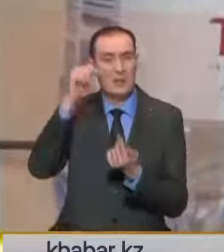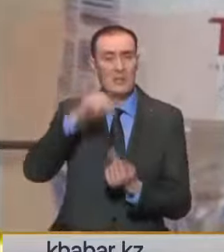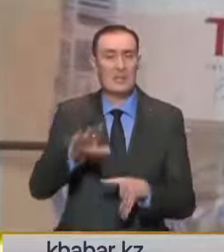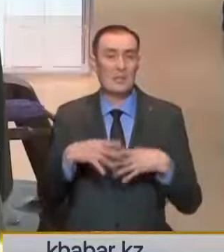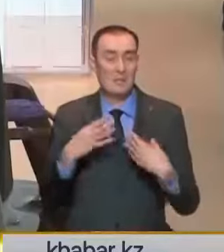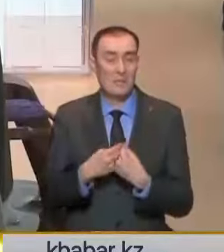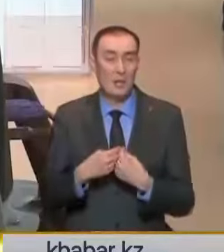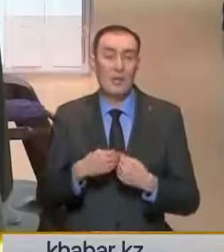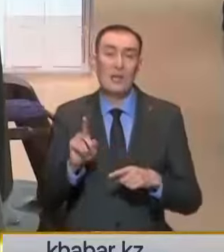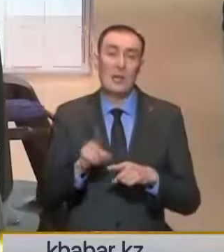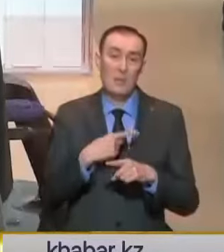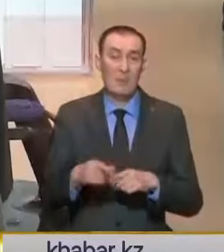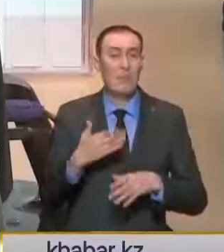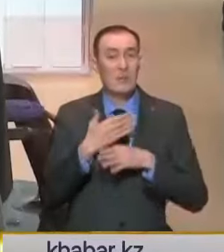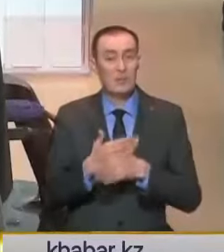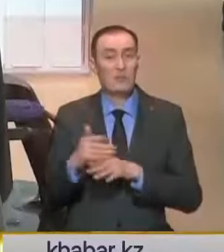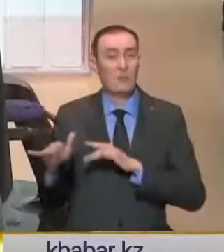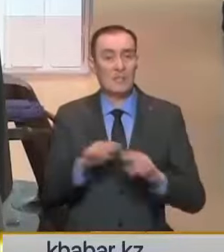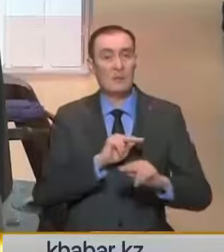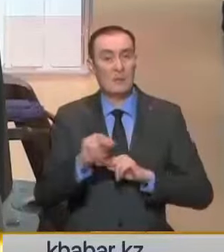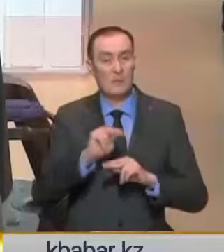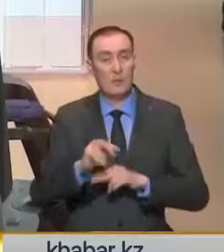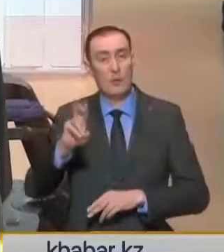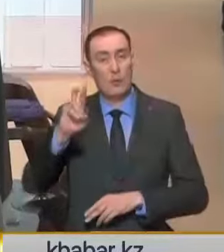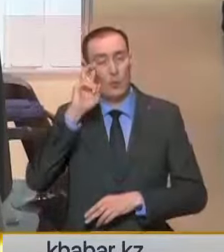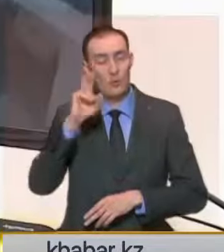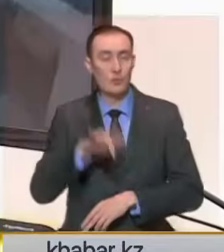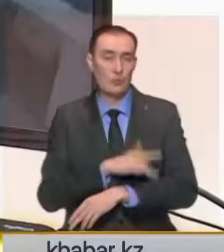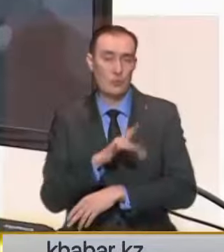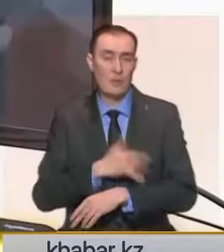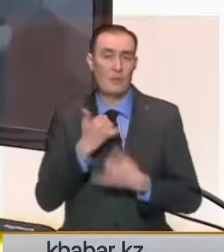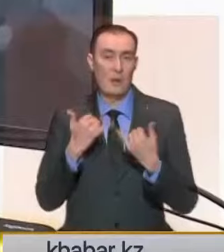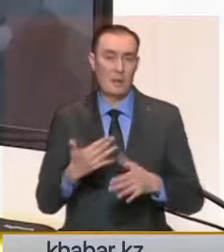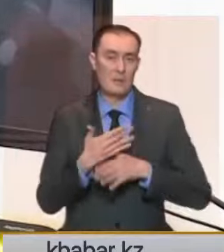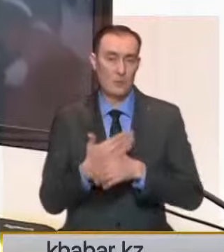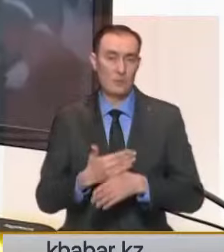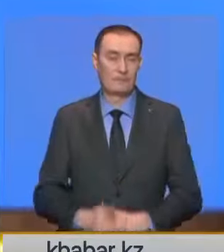социализации. Или же поддерживают в процессах получения государственных услуг.